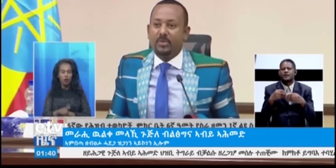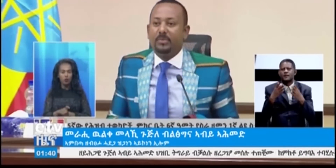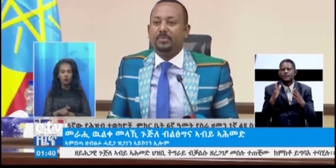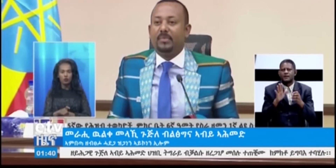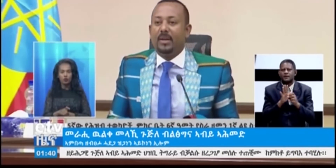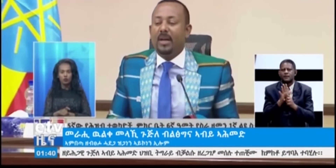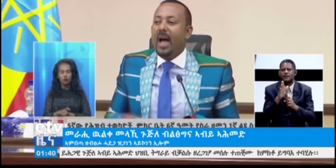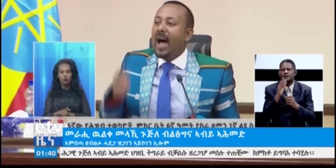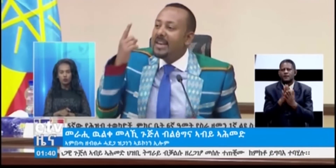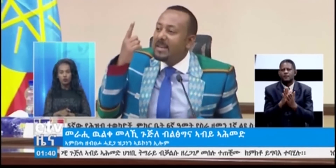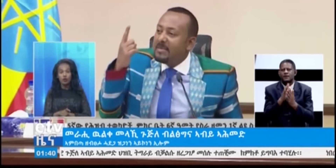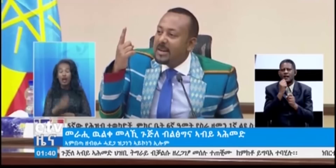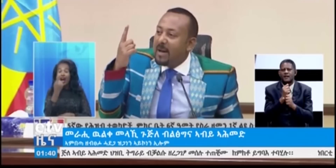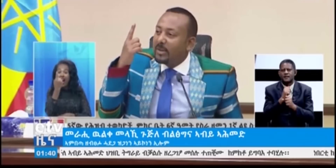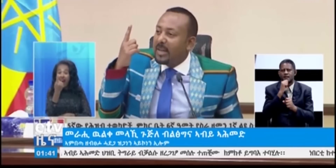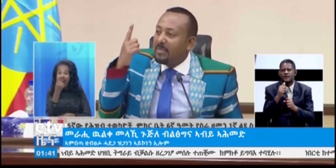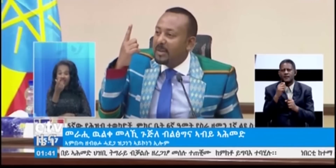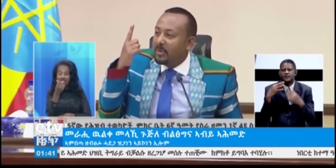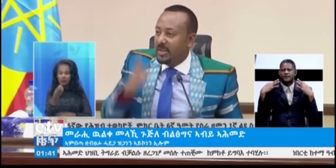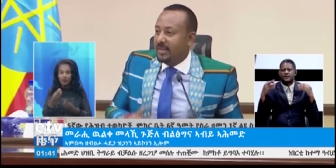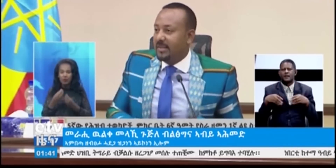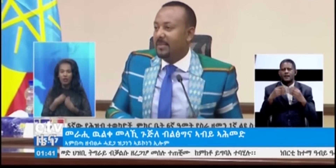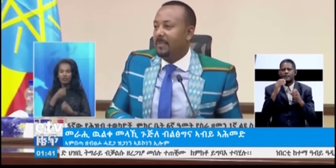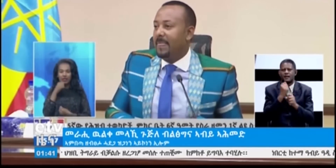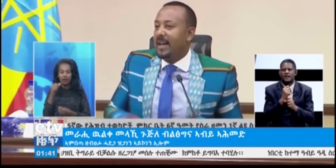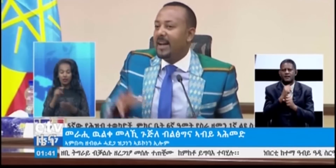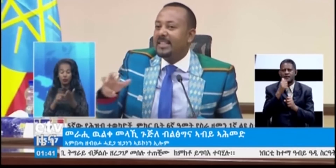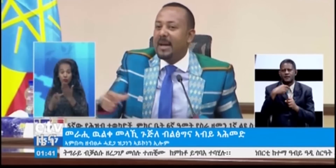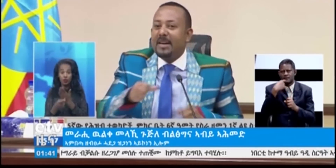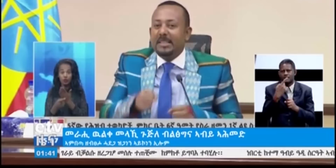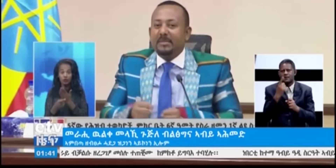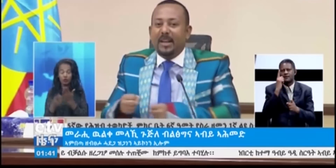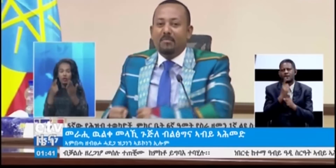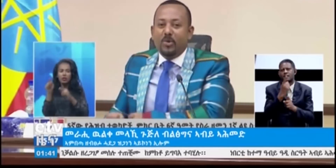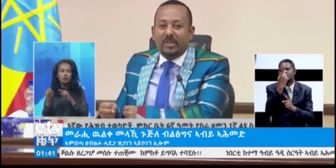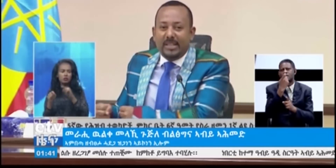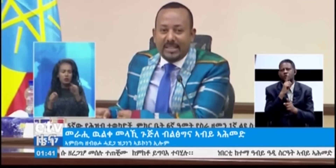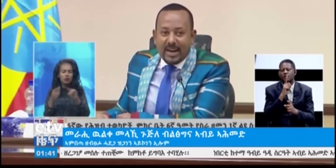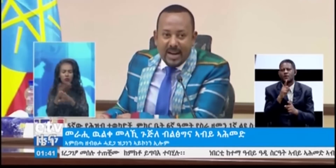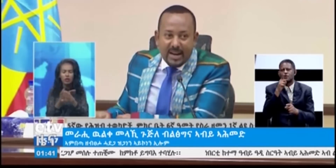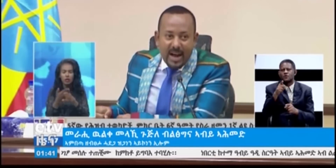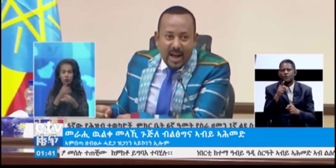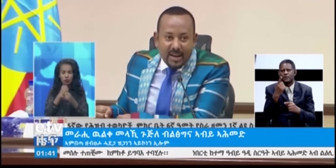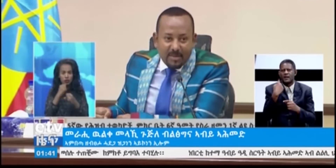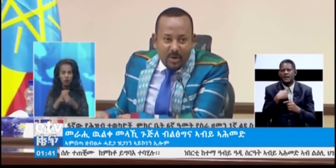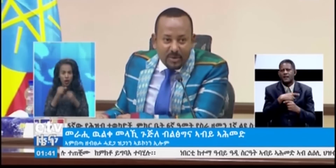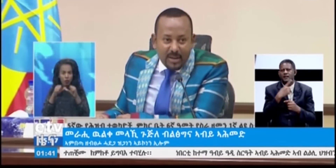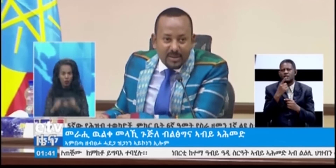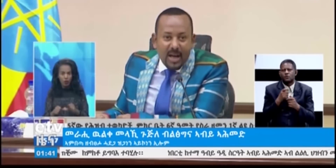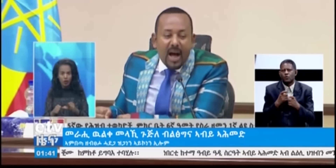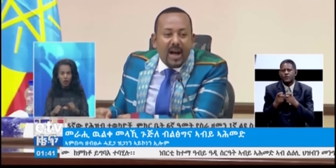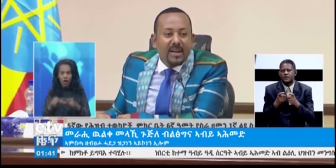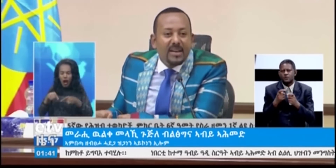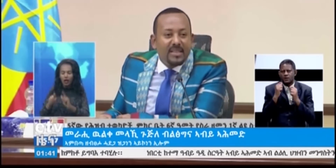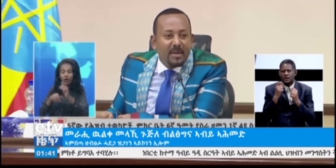ሂብና እንትነብቅዕ ትምህርቲ ኣይተሰርሐን። ንጥዕና ሂብና ኣይተሰርሐን ዝብል ትኽክለኛ ሕቶ እዩ። ንስኹም ንዓና